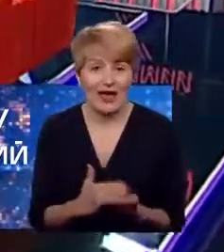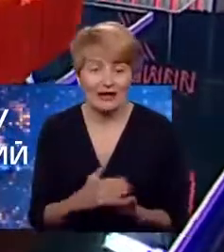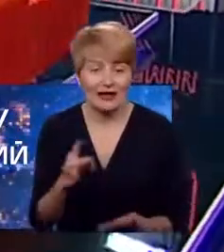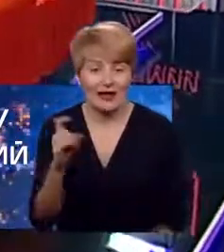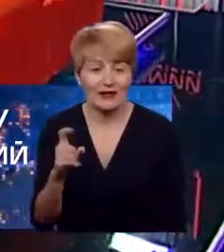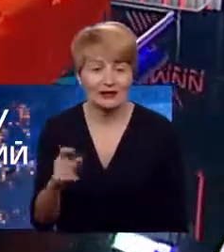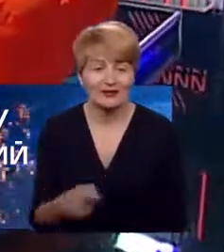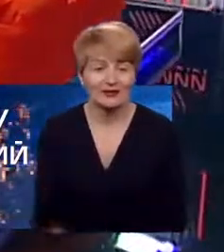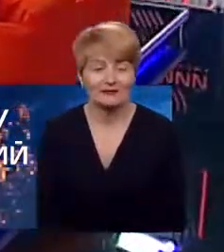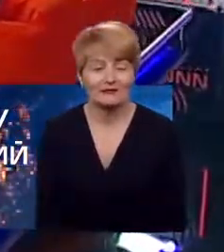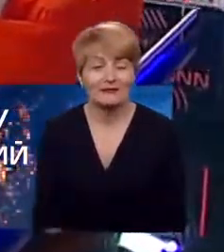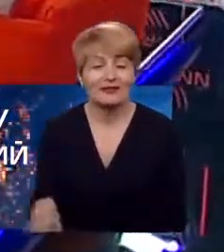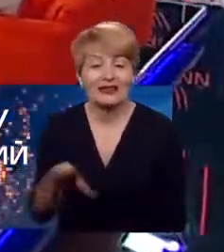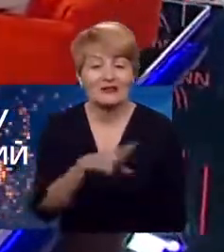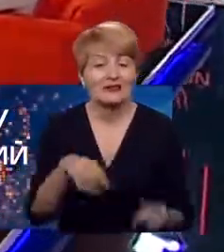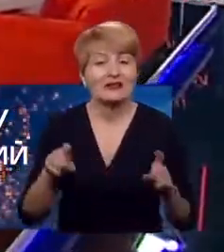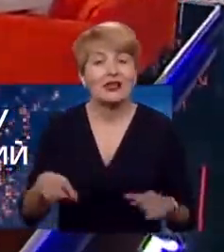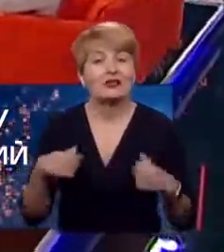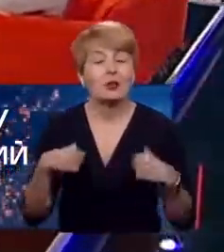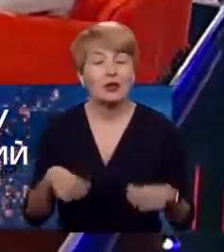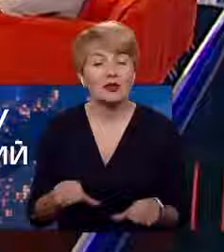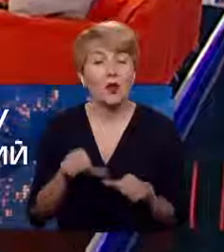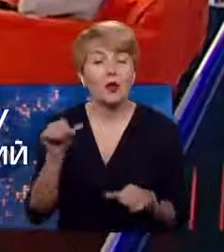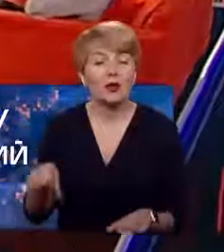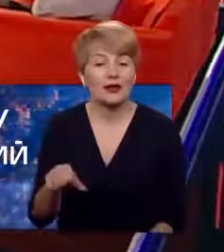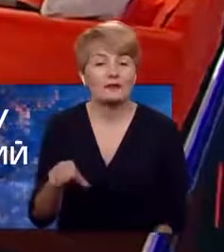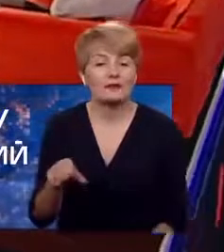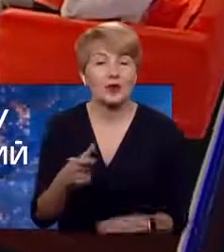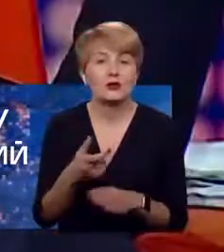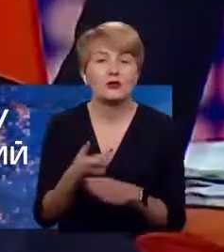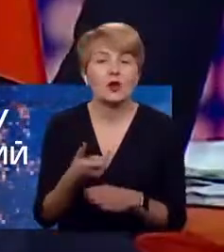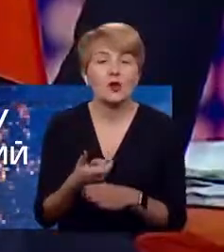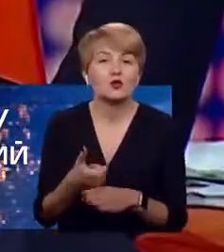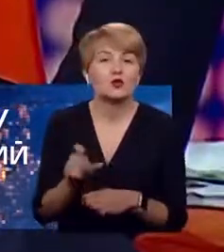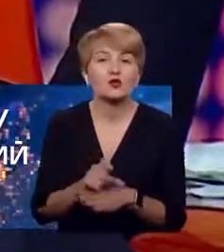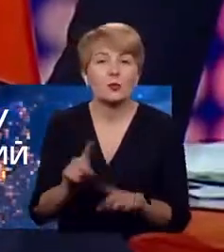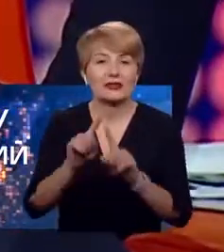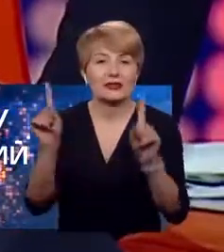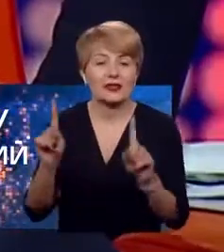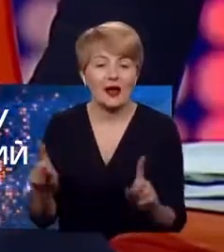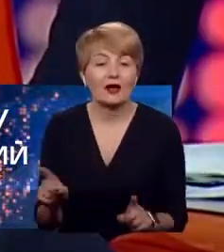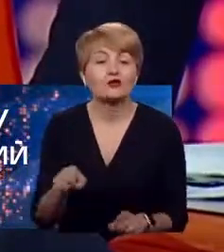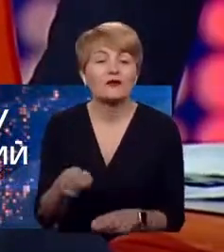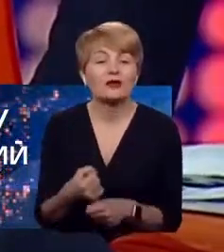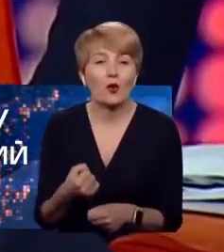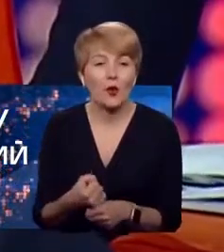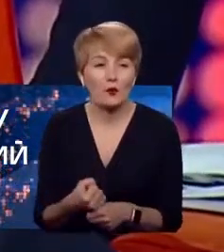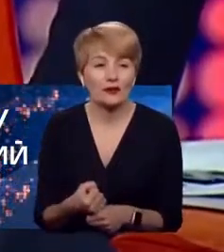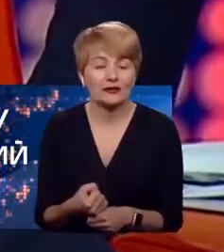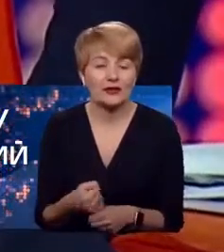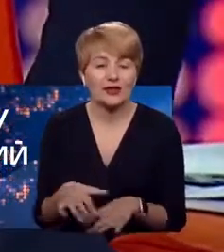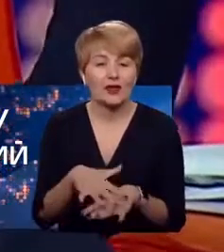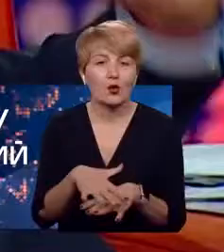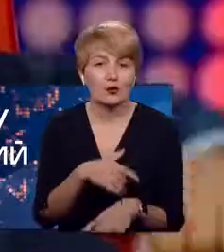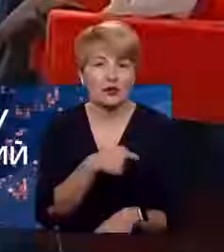про що я кажу. Всі сидять спокійно, окрім суперстара. Що робить оцей з позволення? Народний